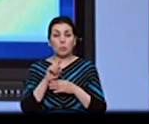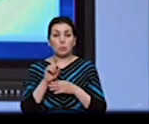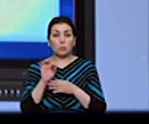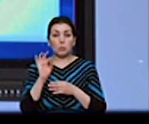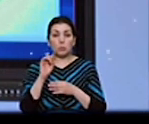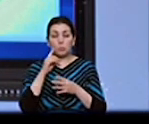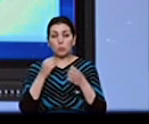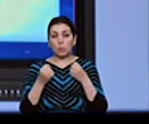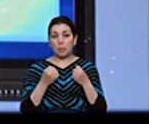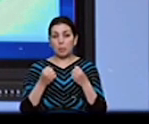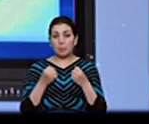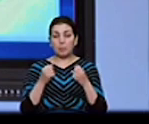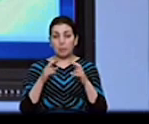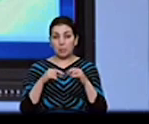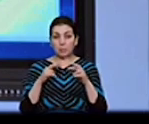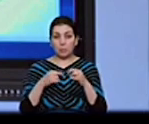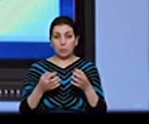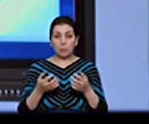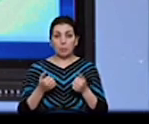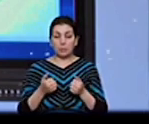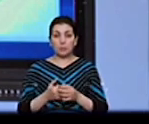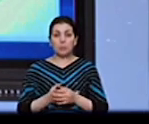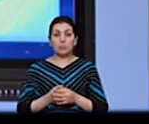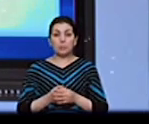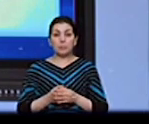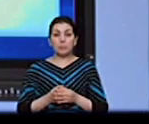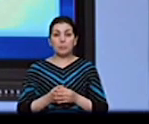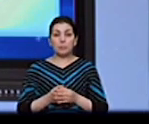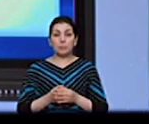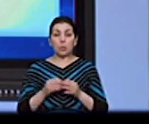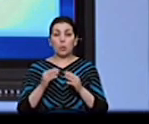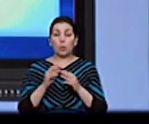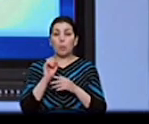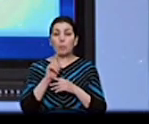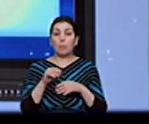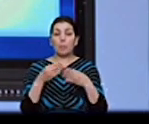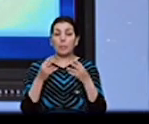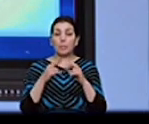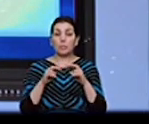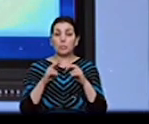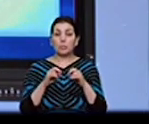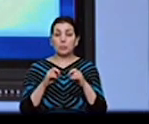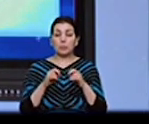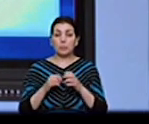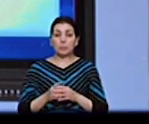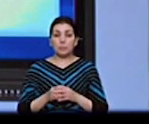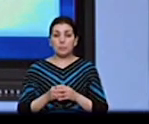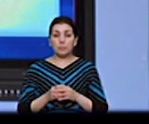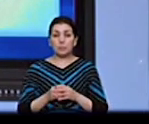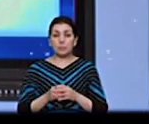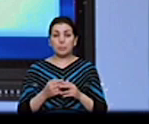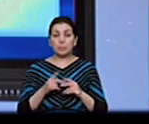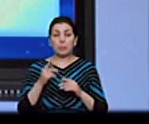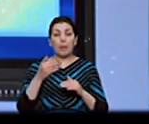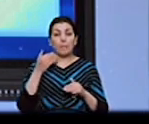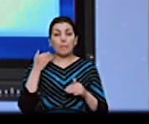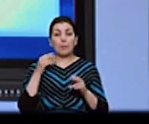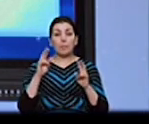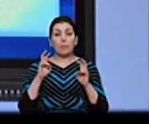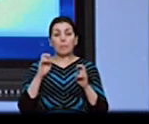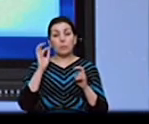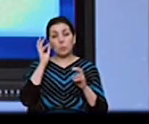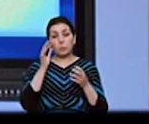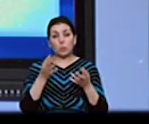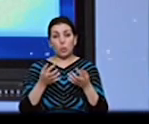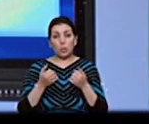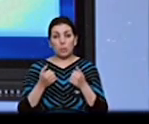orqali mustahkamlab tekshirib olamiz. Mustaqil topshiriqni tekshirish. Demak, avvalgi mavzuni